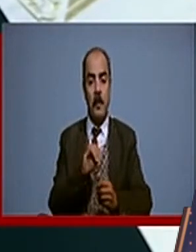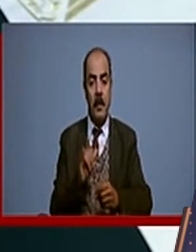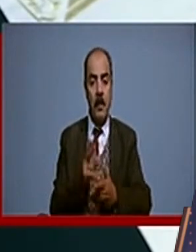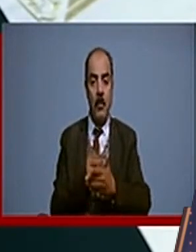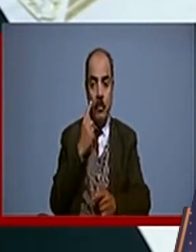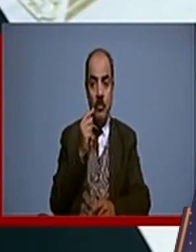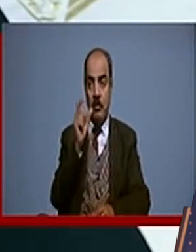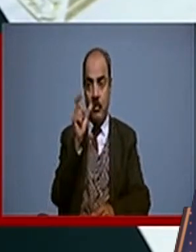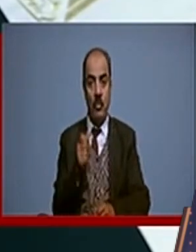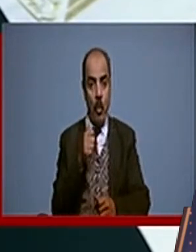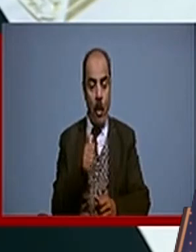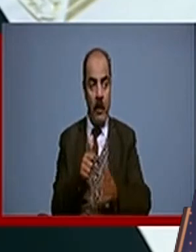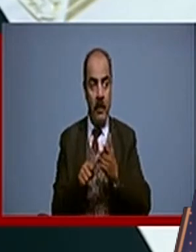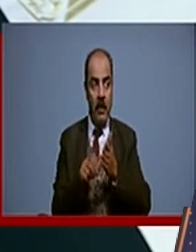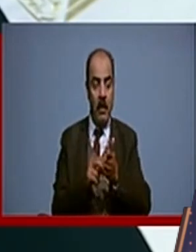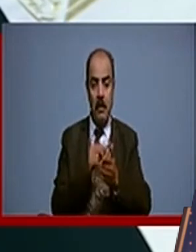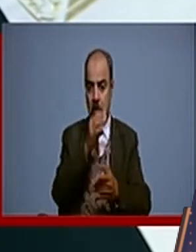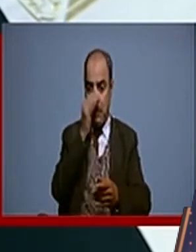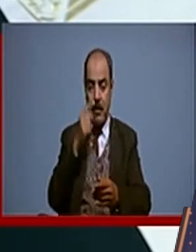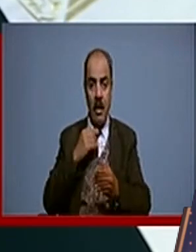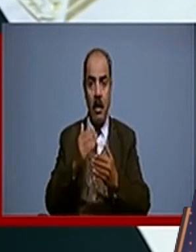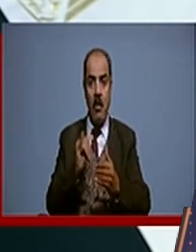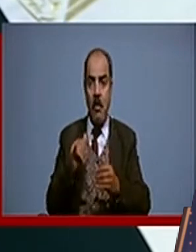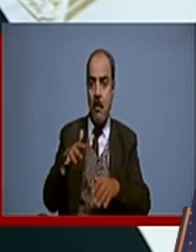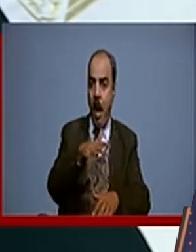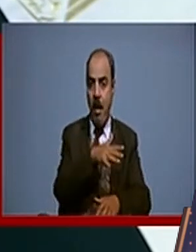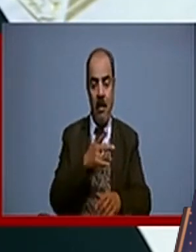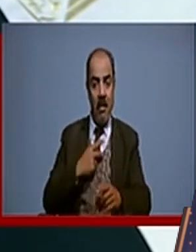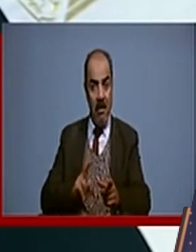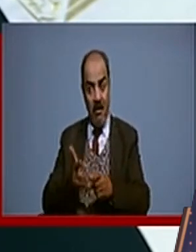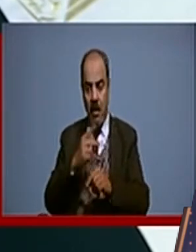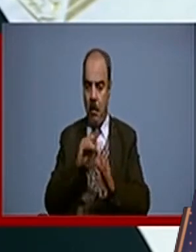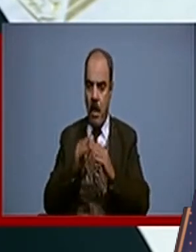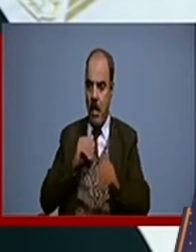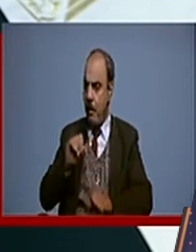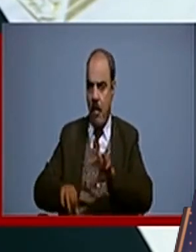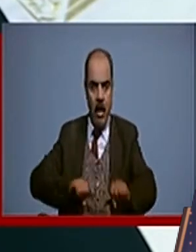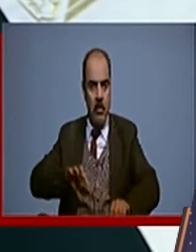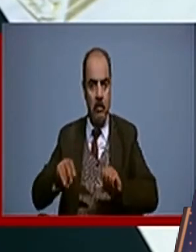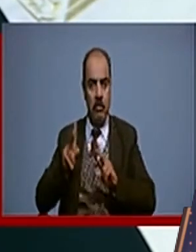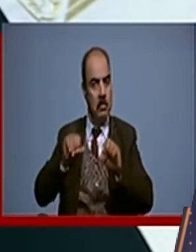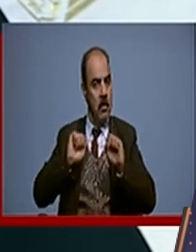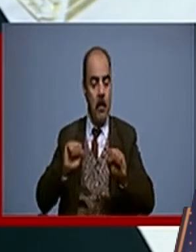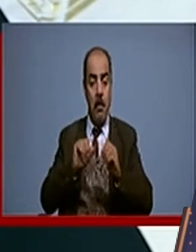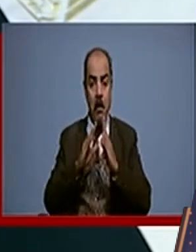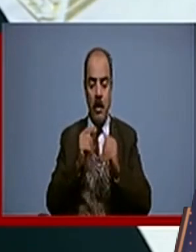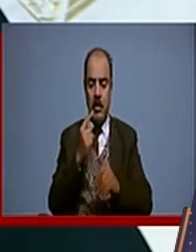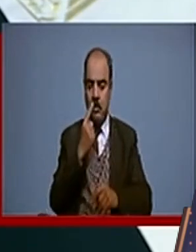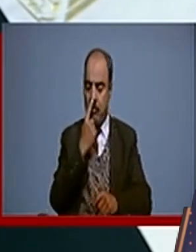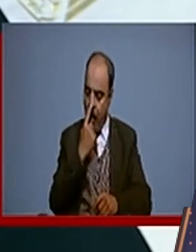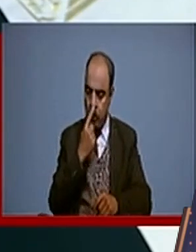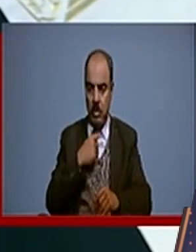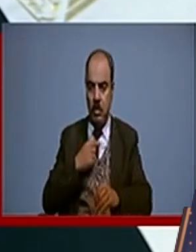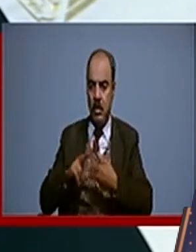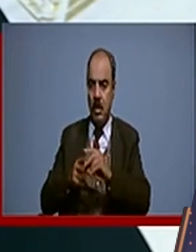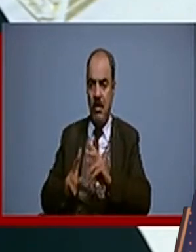واحد عبر الحدود البحرية أو البرية لمصر إلى أوروبا، وده التزام إنساني مصر ملتزمة به إن